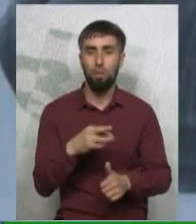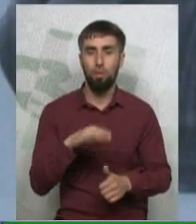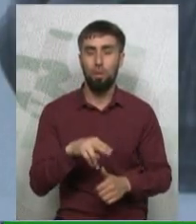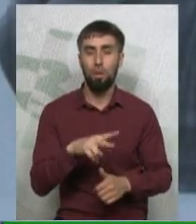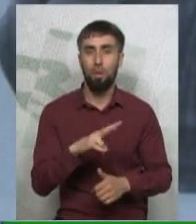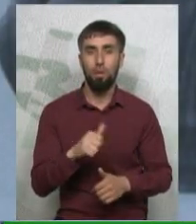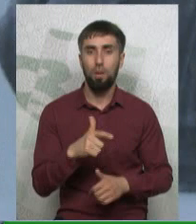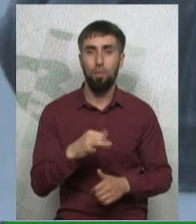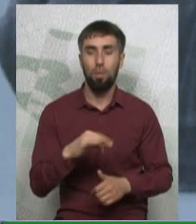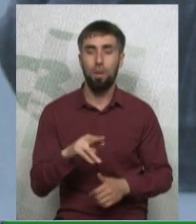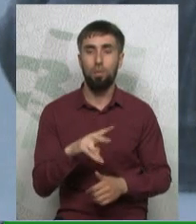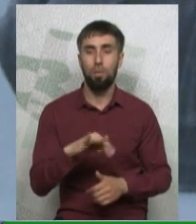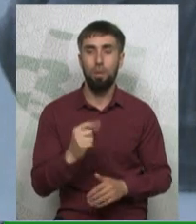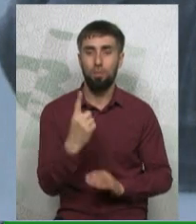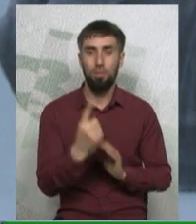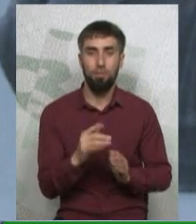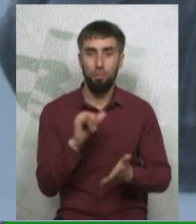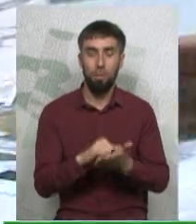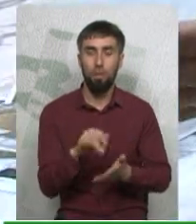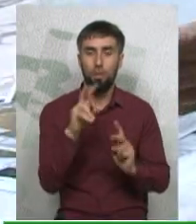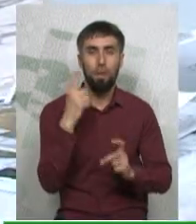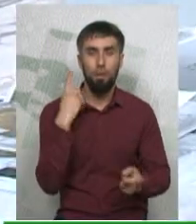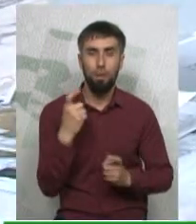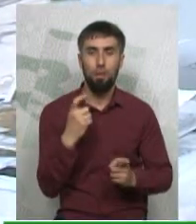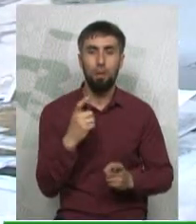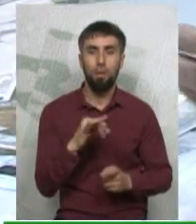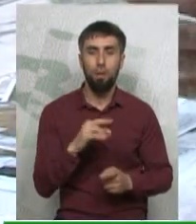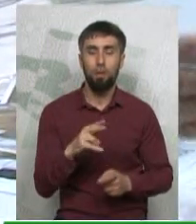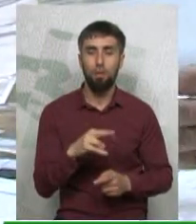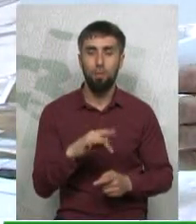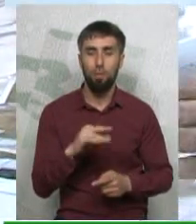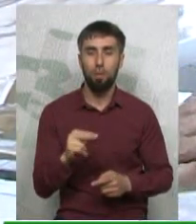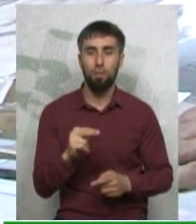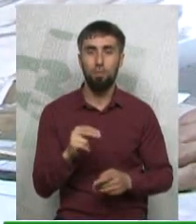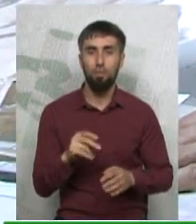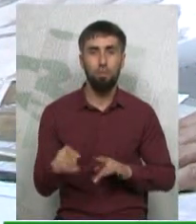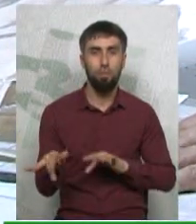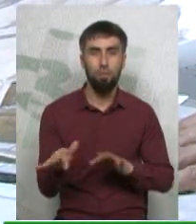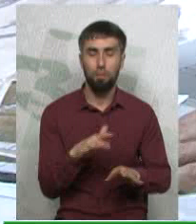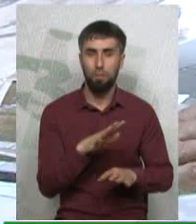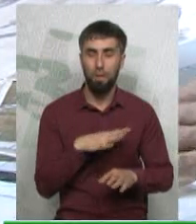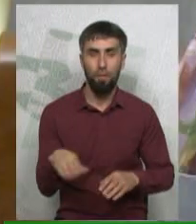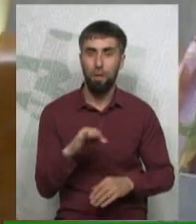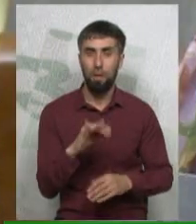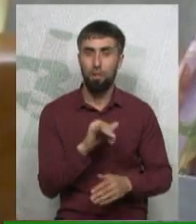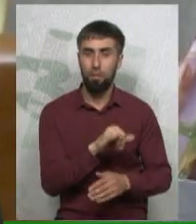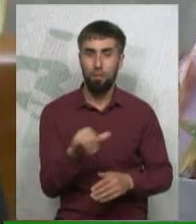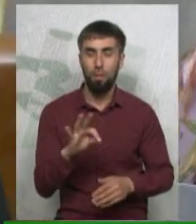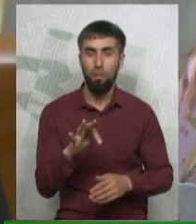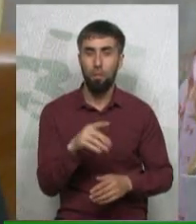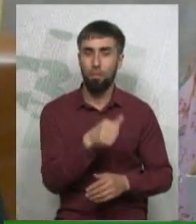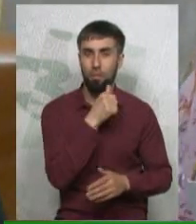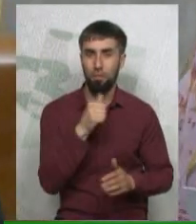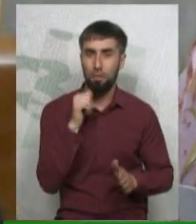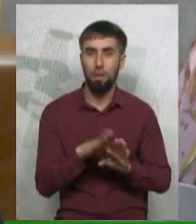на гробную плиту. Осман признается, в поисках информации об Исмаиле Даурбековиче обошел все архивы, но данные о нем